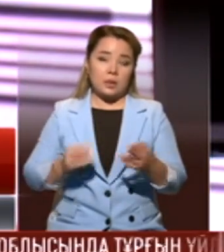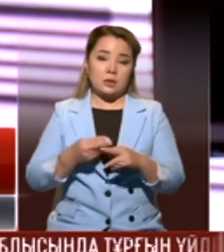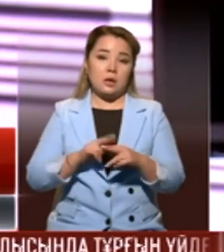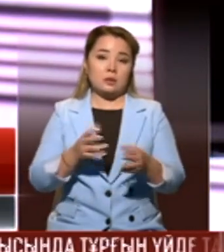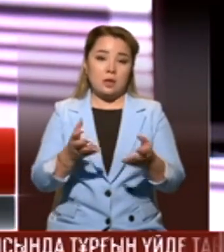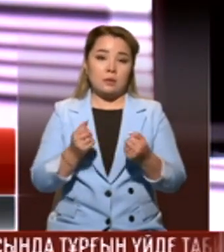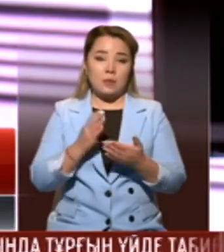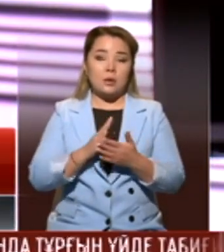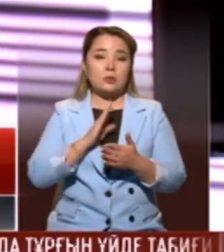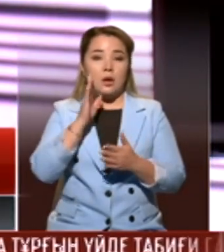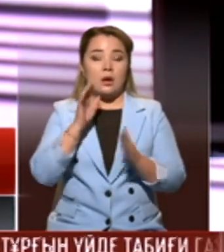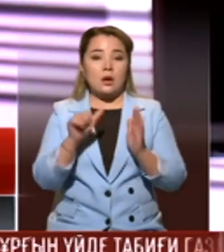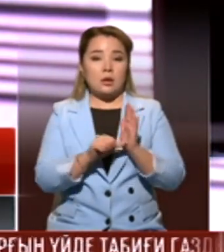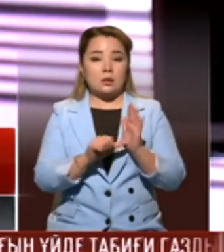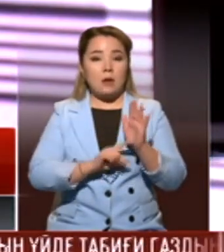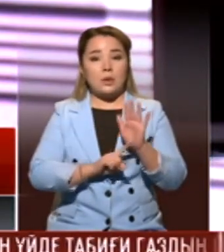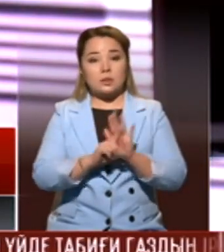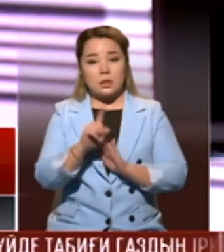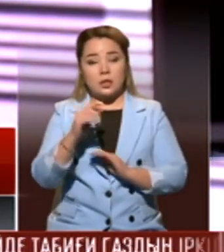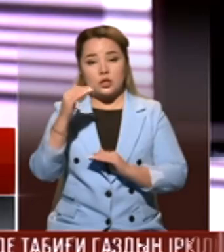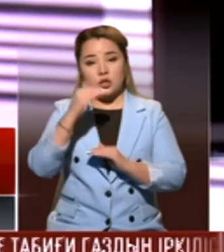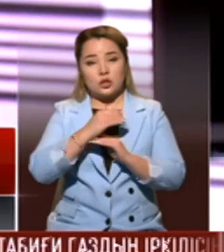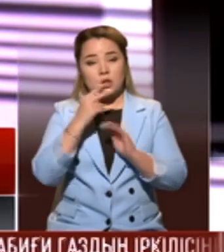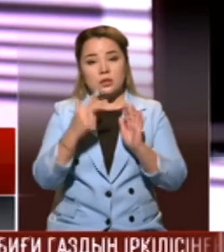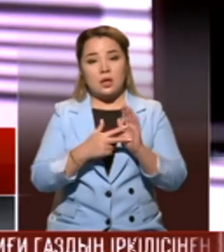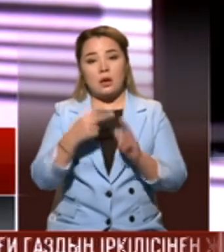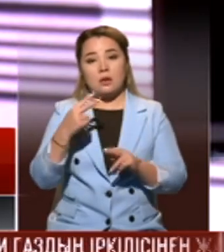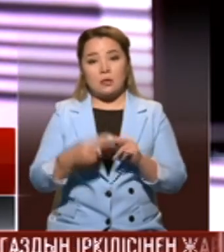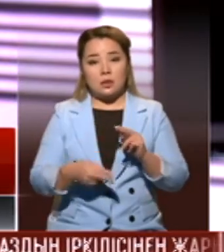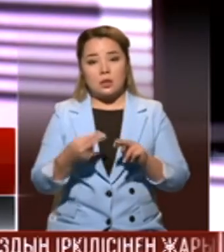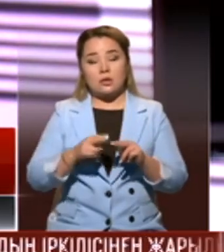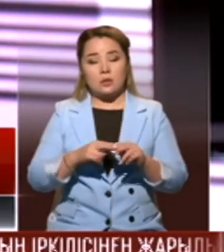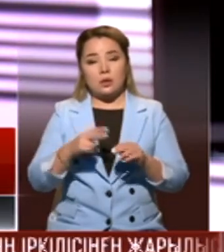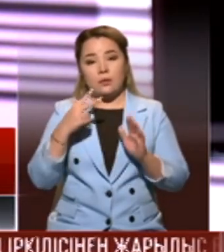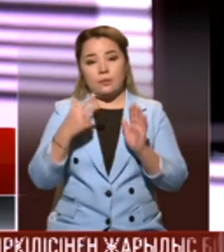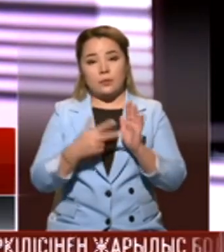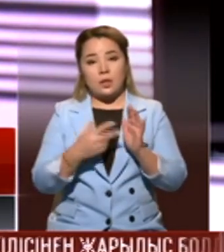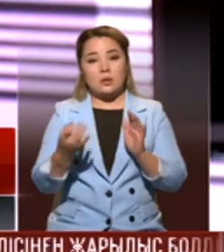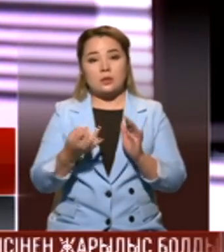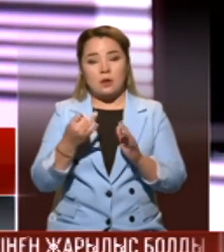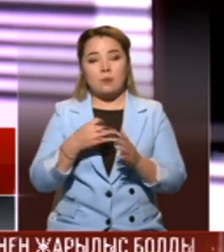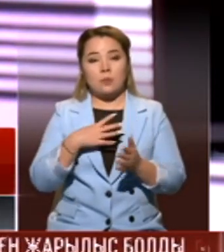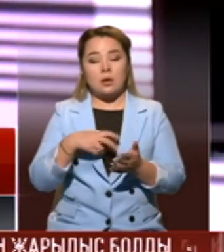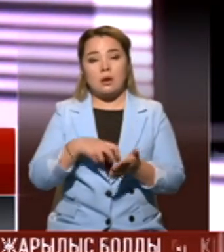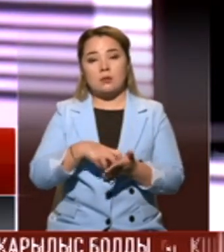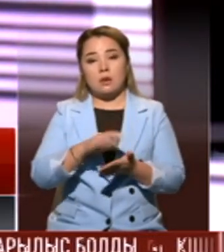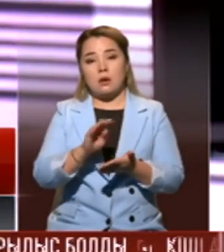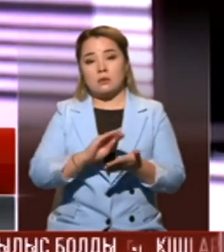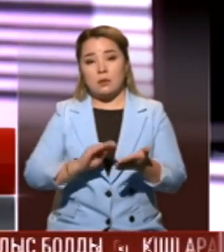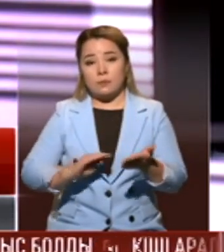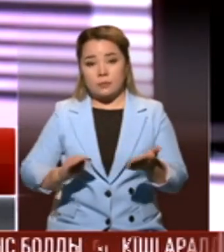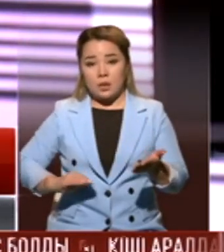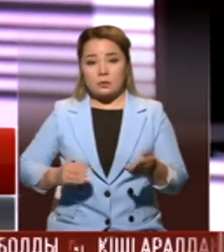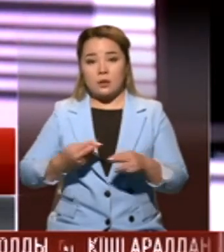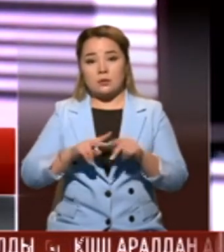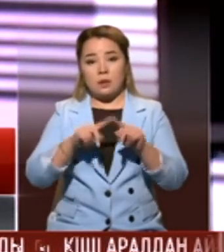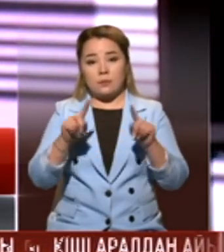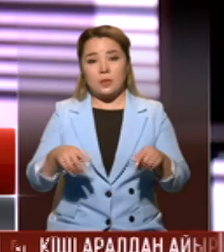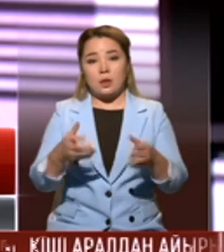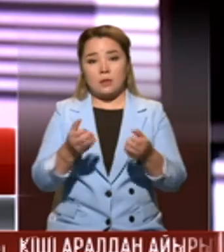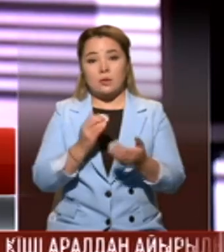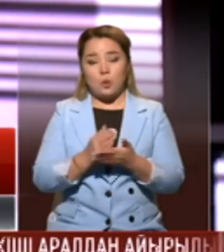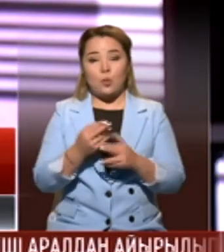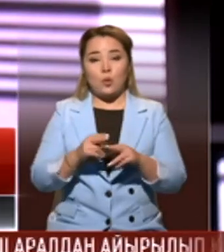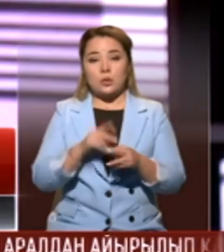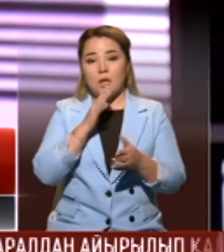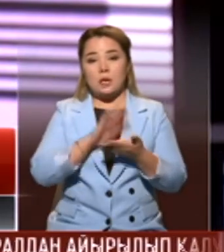хаттама алатын кезде таңғы сағат 6-та басталады, кешкі сағат 8-де аяқталады. Сағат 8-ден қызықтың көкесі негізі хаттама болады, алатын хаттаманы алып шығатын кезде болады. Мысалы